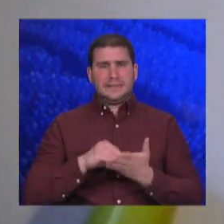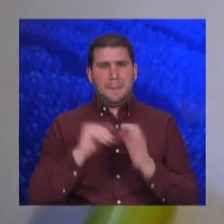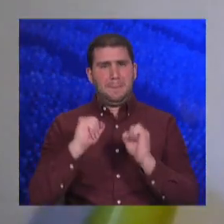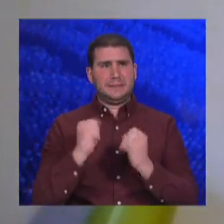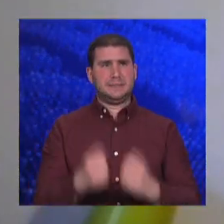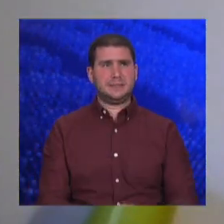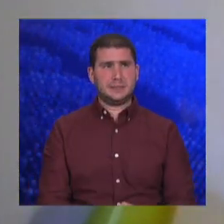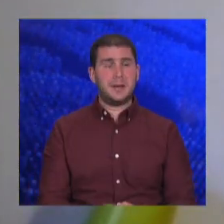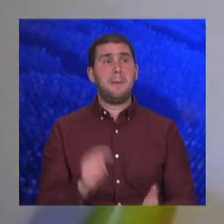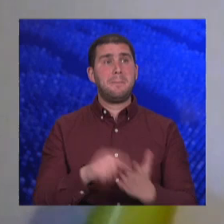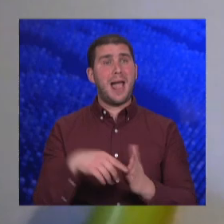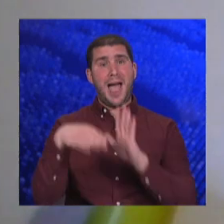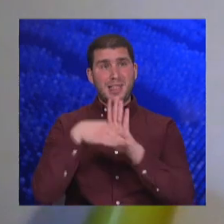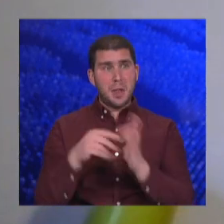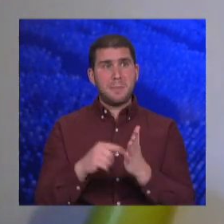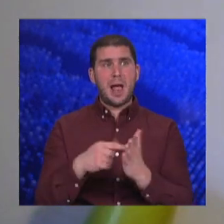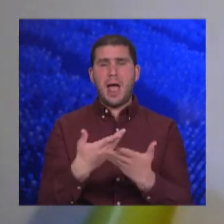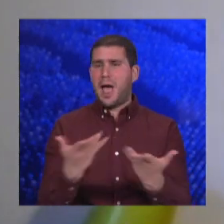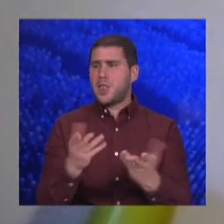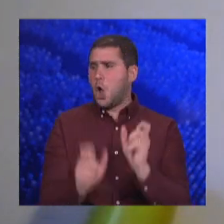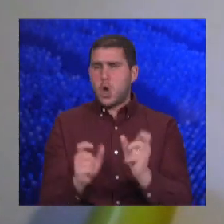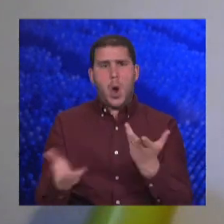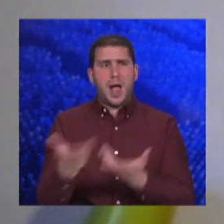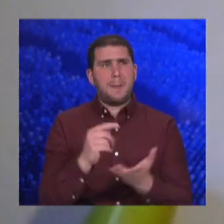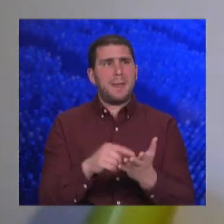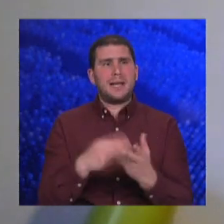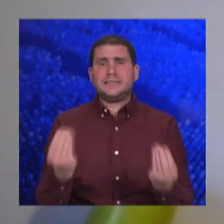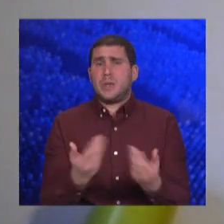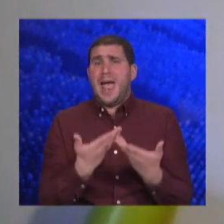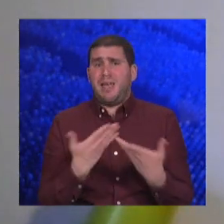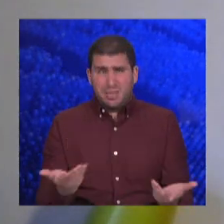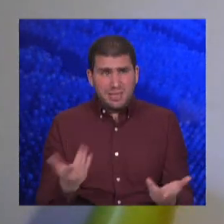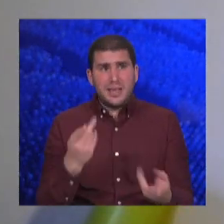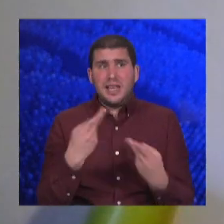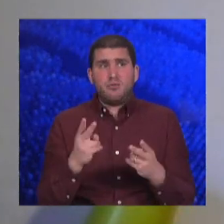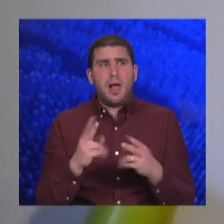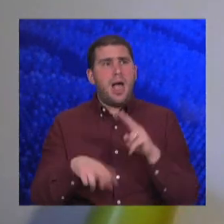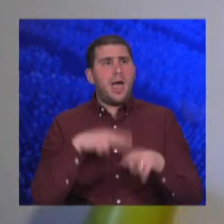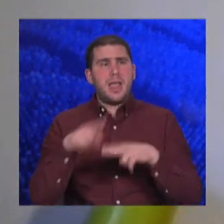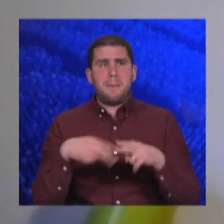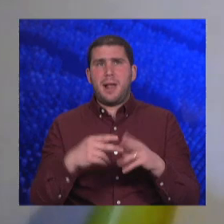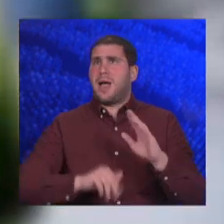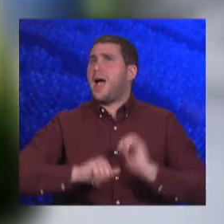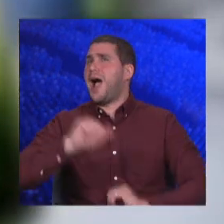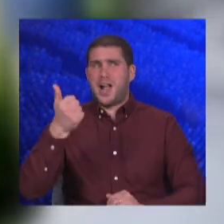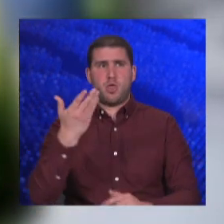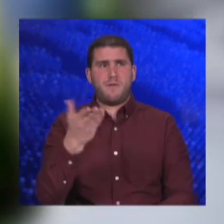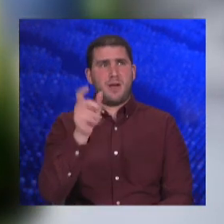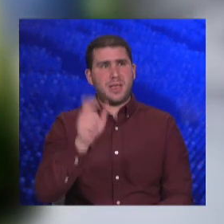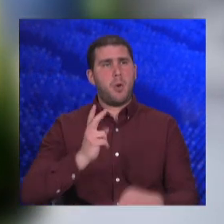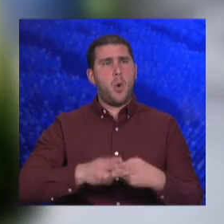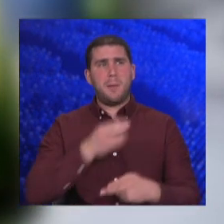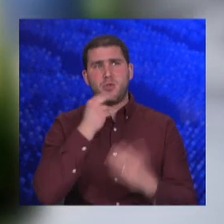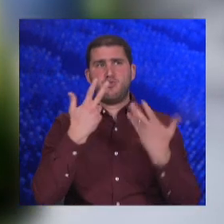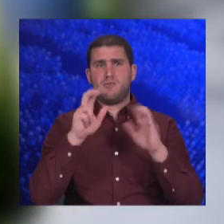בגלל ההנחיות ובגלל חוסר כוח האדם וחוסר הציוד, הם לא יכלו לטפל בצורה מיטבית בחולה בין